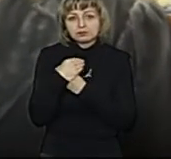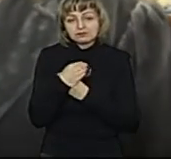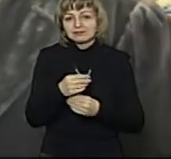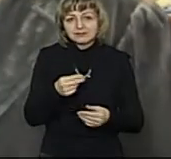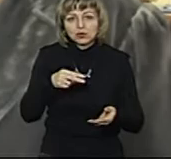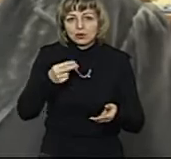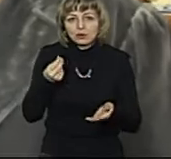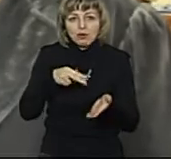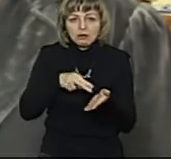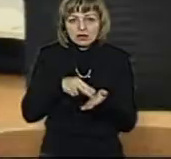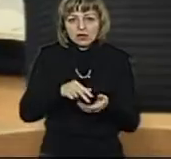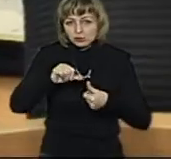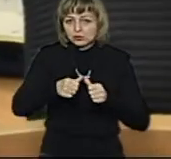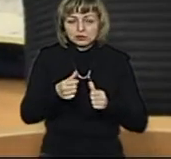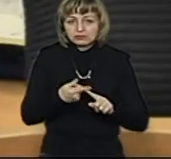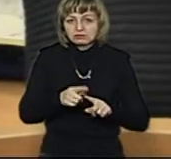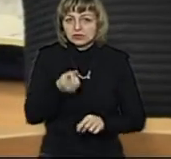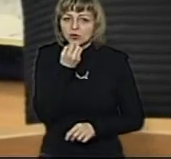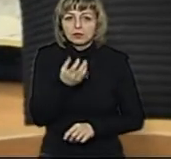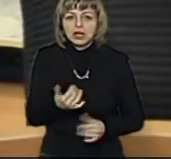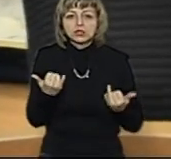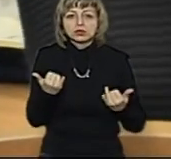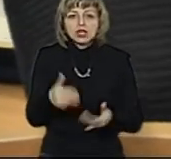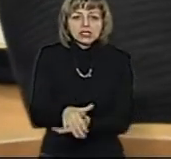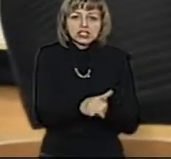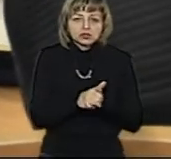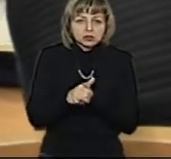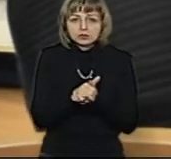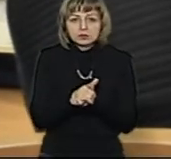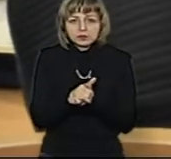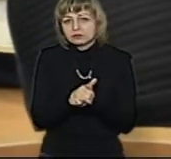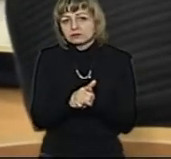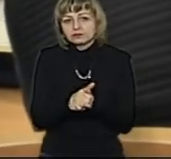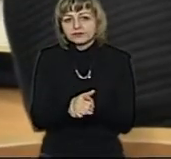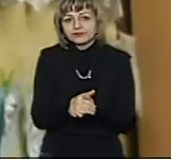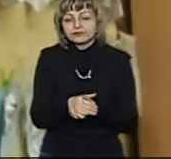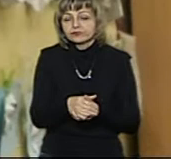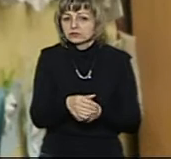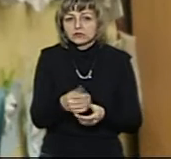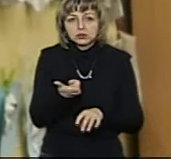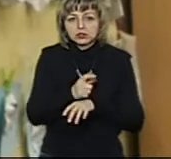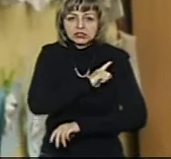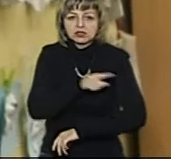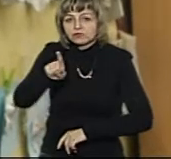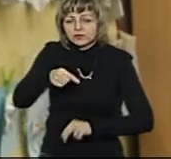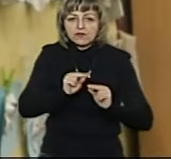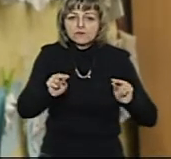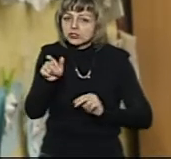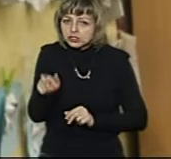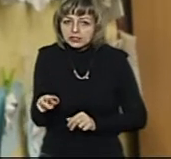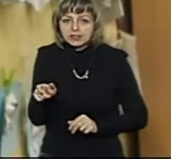– це теж суттєвий для нас бонус. Сучасне суспільство ставить дуже високі вимоги до вчителя, і